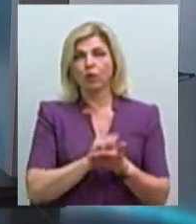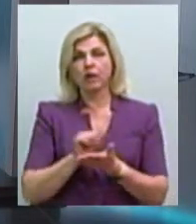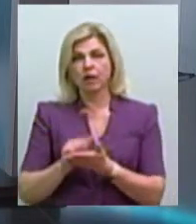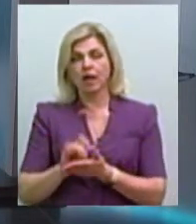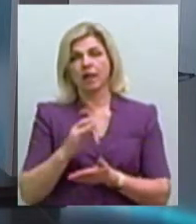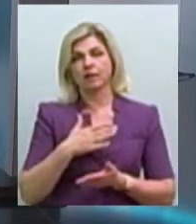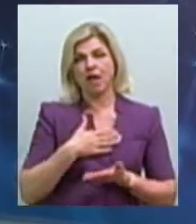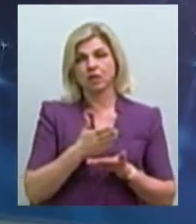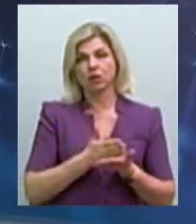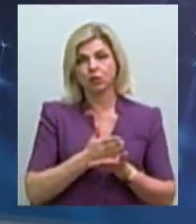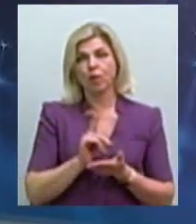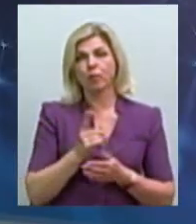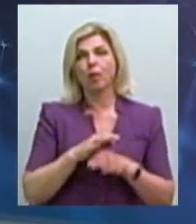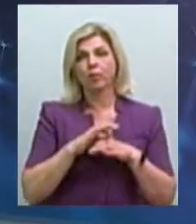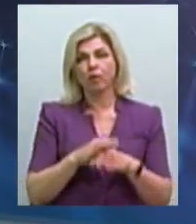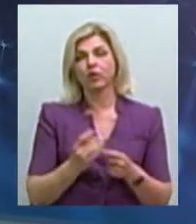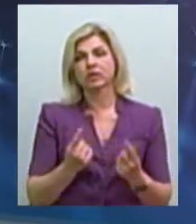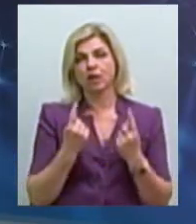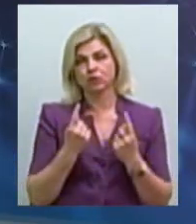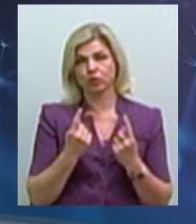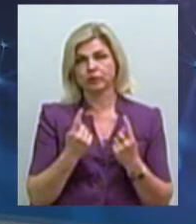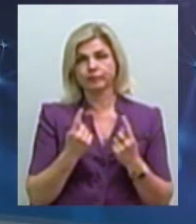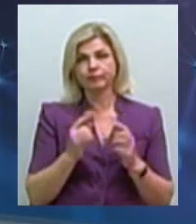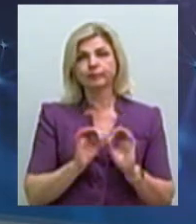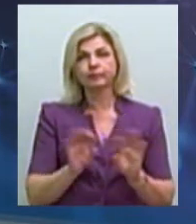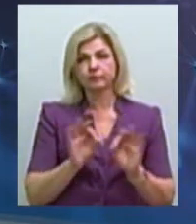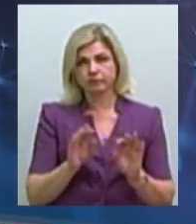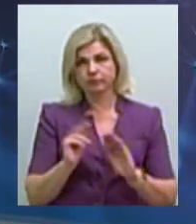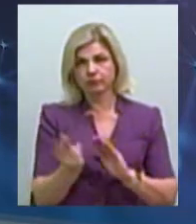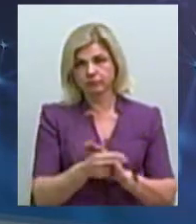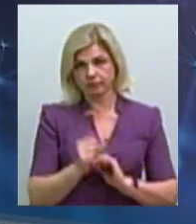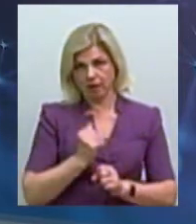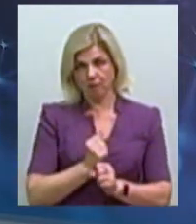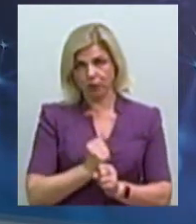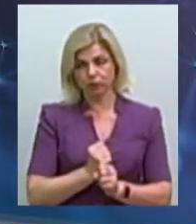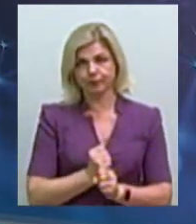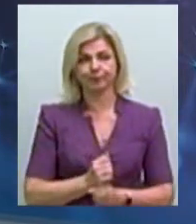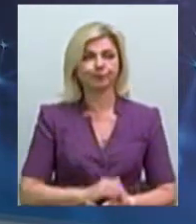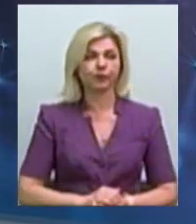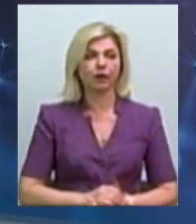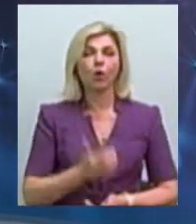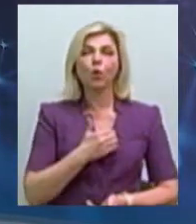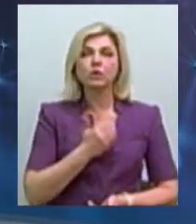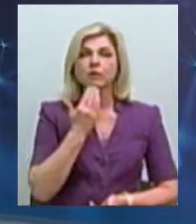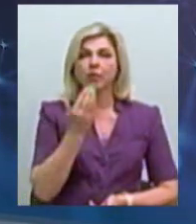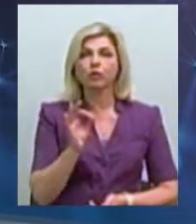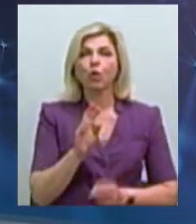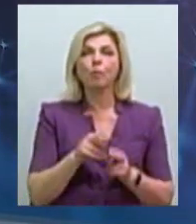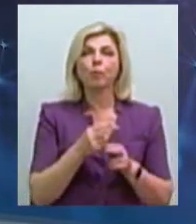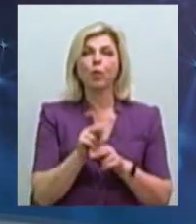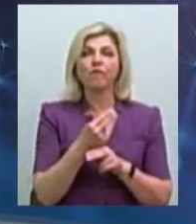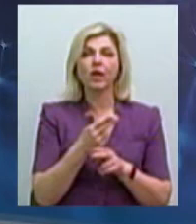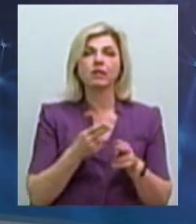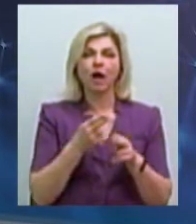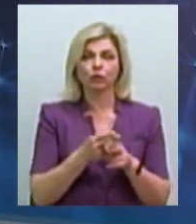наша заслуга, оскільки ми проводимо дуже значну правороз'яснювальну роботу. Хочу спитати про профілактику, якщо можна так